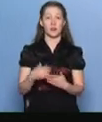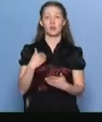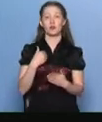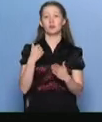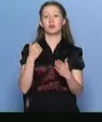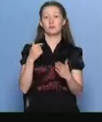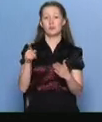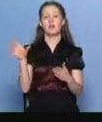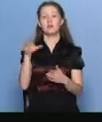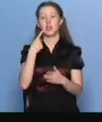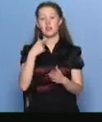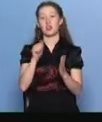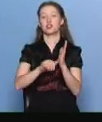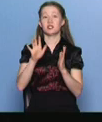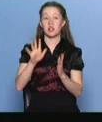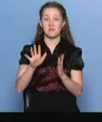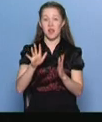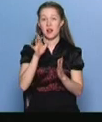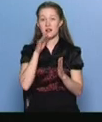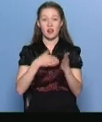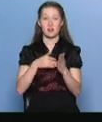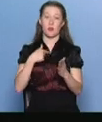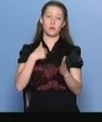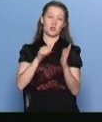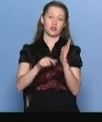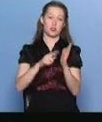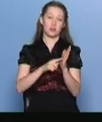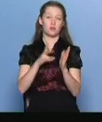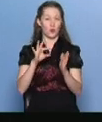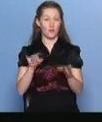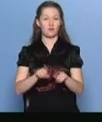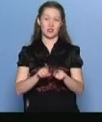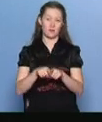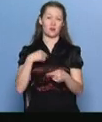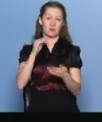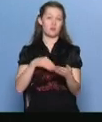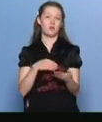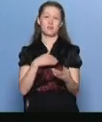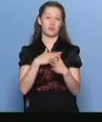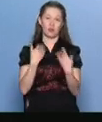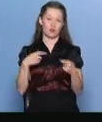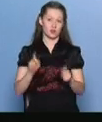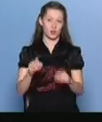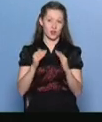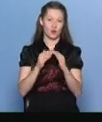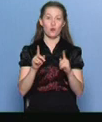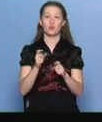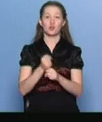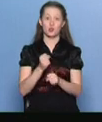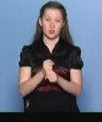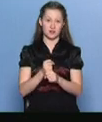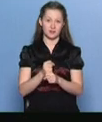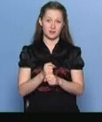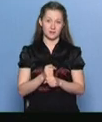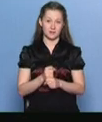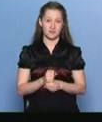65, конечно, лет, но у меня 67. Ну, все равно вы заполняете, возможно. Мне это вполне устраивает. Ну, что,